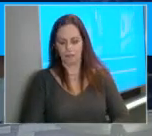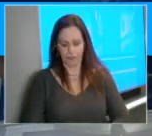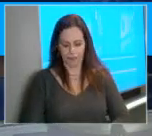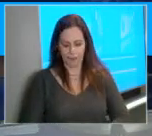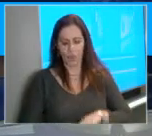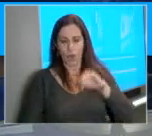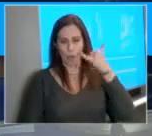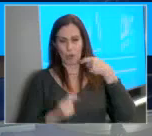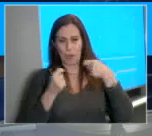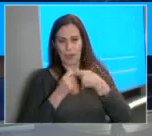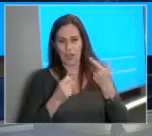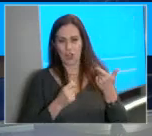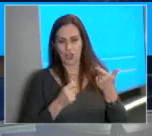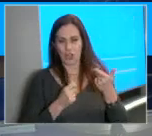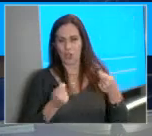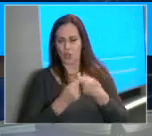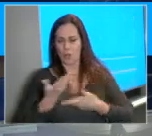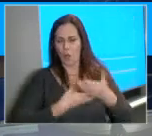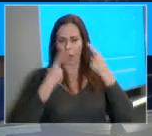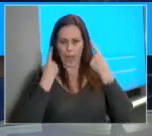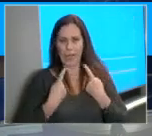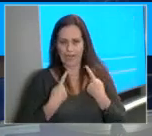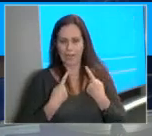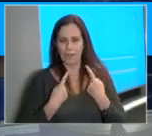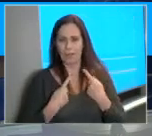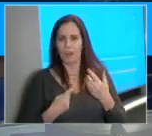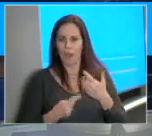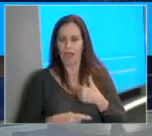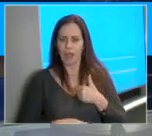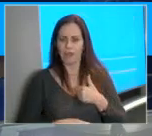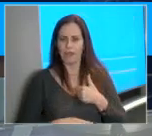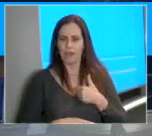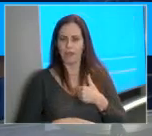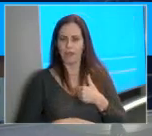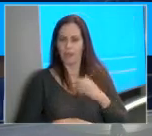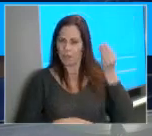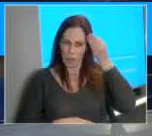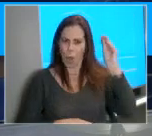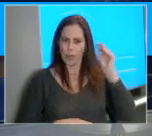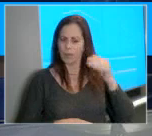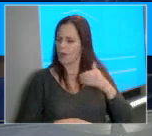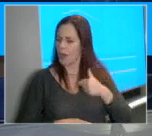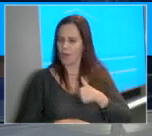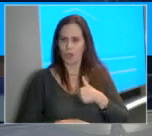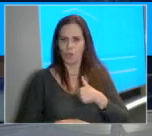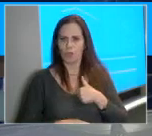קודם כל, בקשר בכלל לשיתוף פעולה עם החרדים, אני וחברה במודיעין חופשית, אנחנו